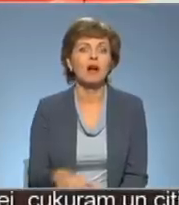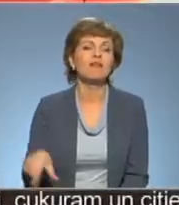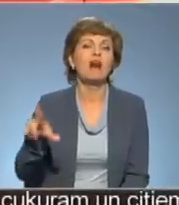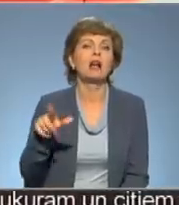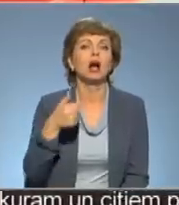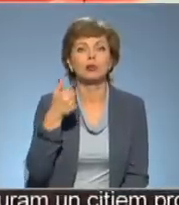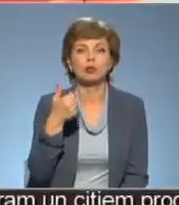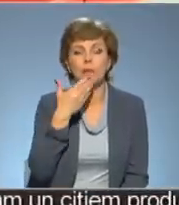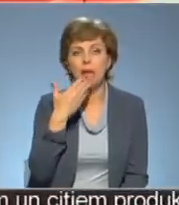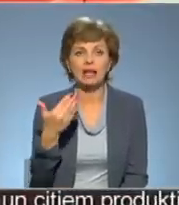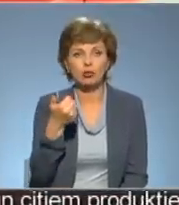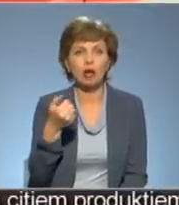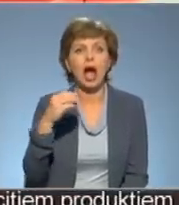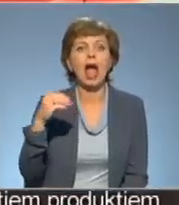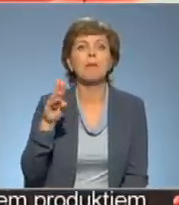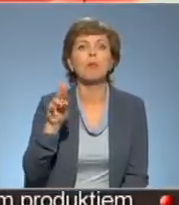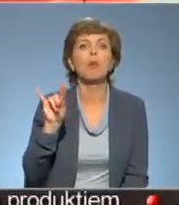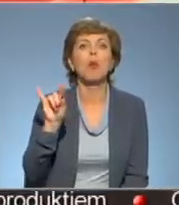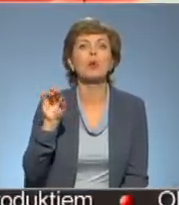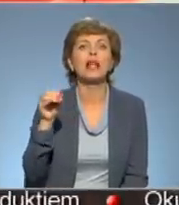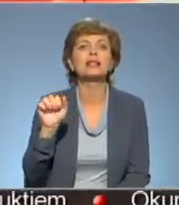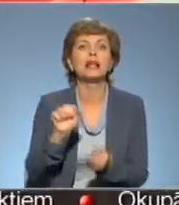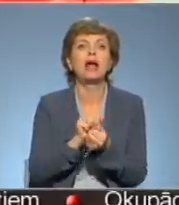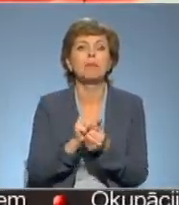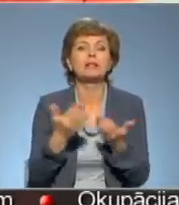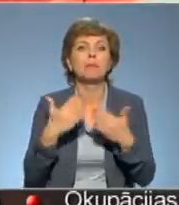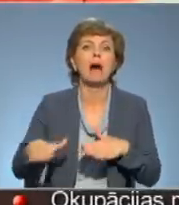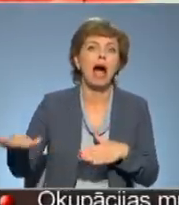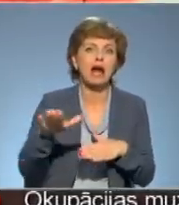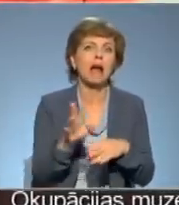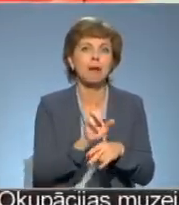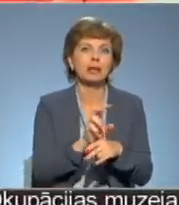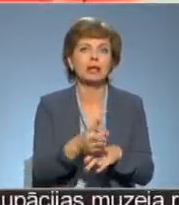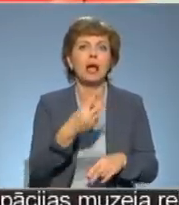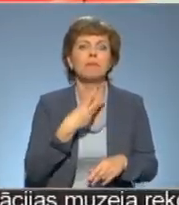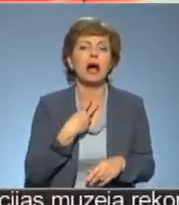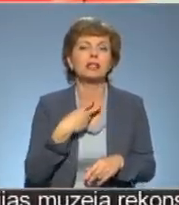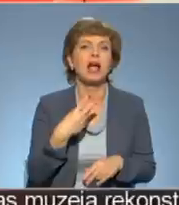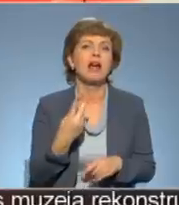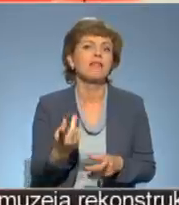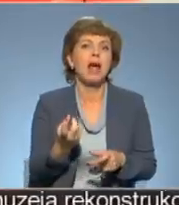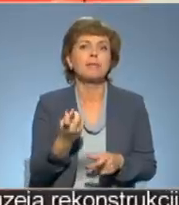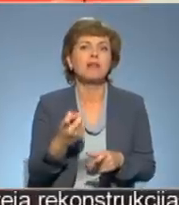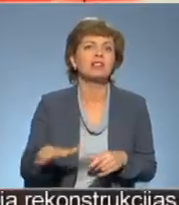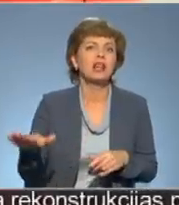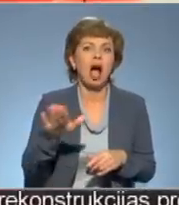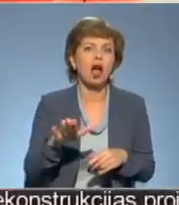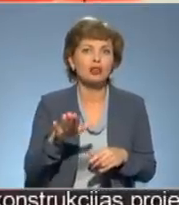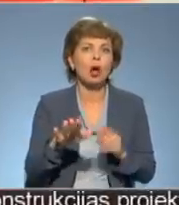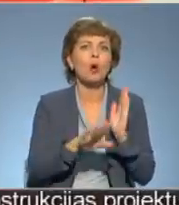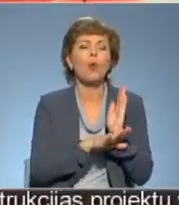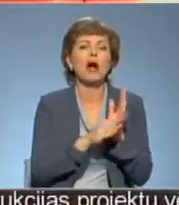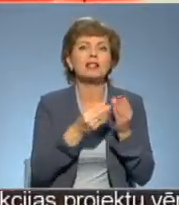Jau vairākus pēdējos gadus Embūtes dabas parka apmeklētājus pārsteidza nepievilcīga aina. Saturnējuši koka tiltiņu un kāpnes, kas atgādināja